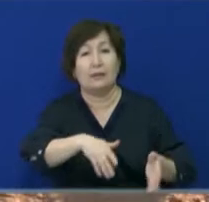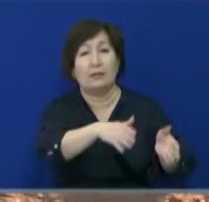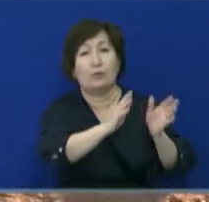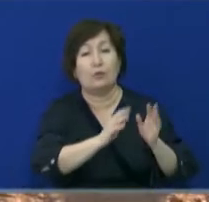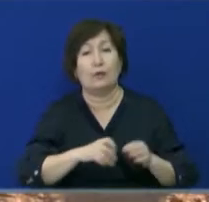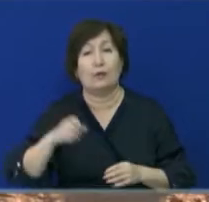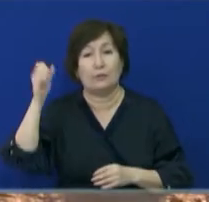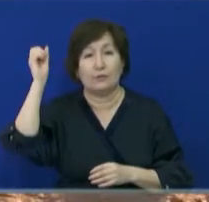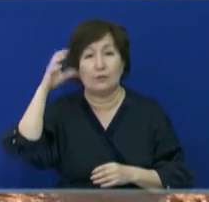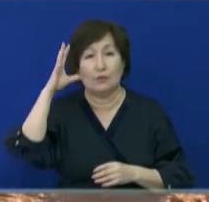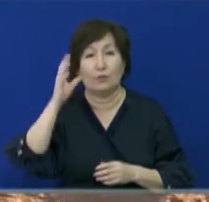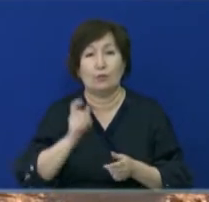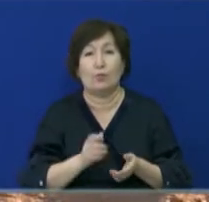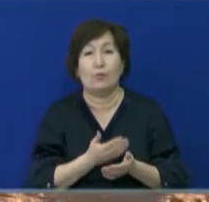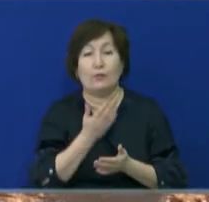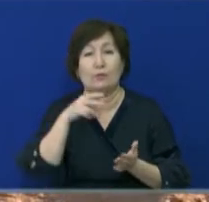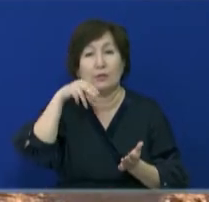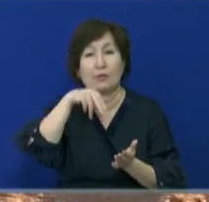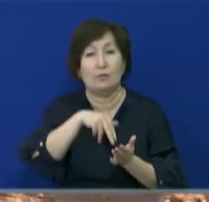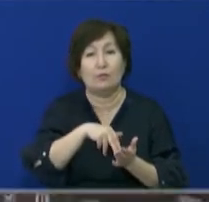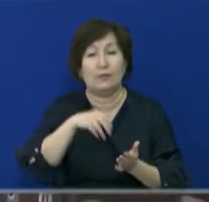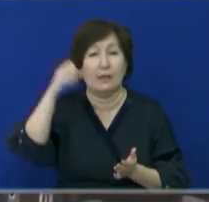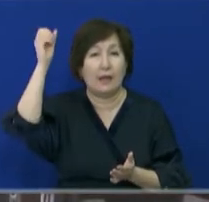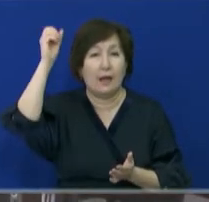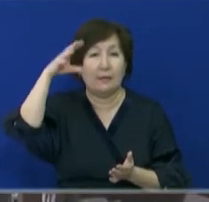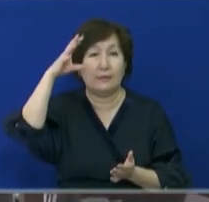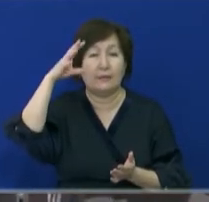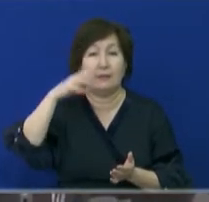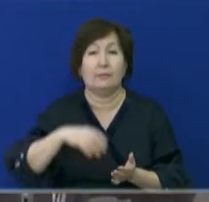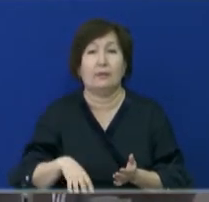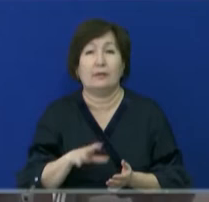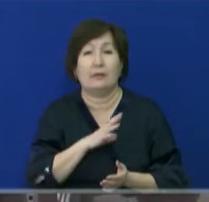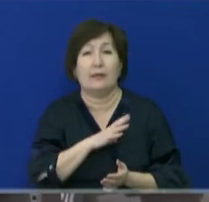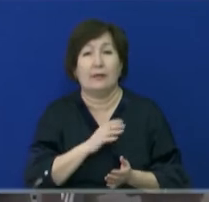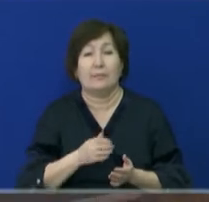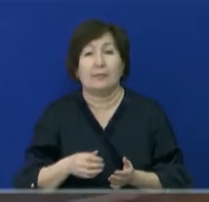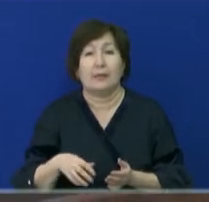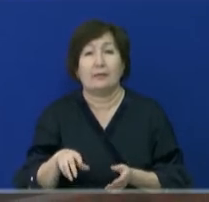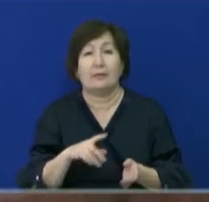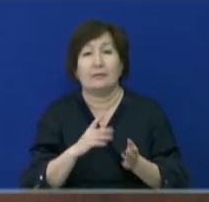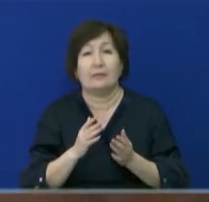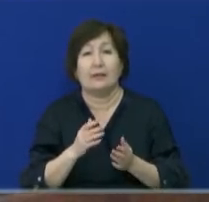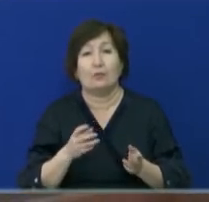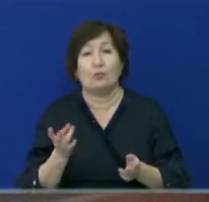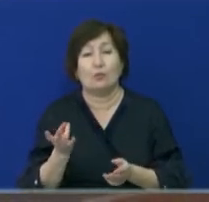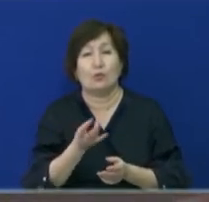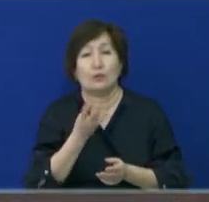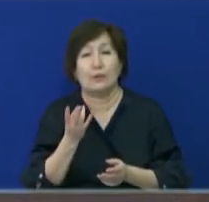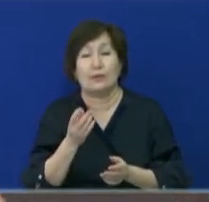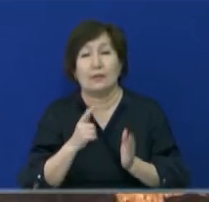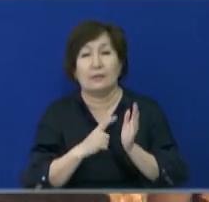жоспарланған. Бүгінгі күні 103 көшеге 5580 шам орнатылған. Бұл жалпы қажеттіліктің 73%